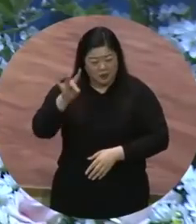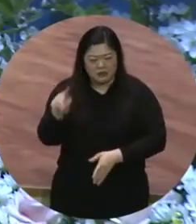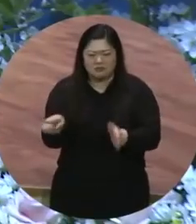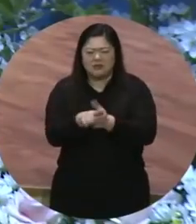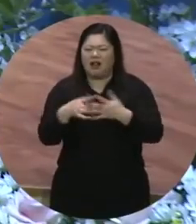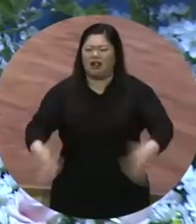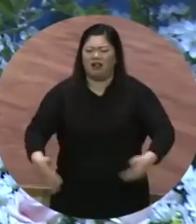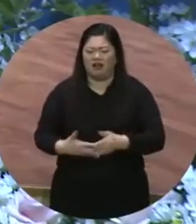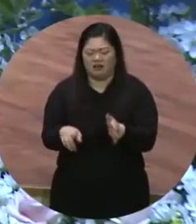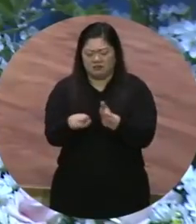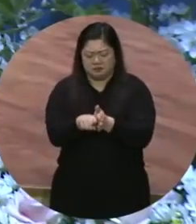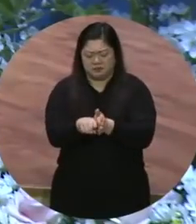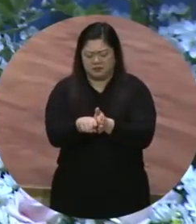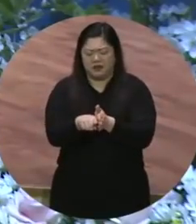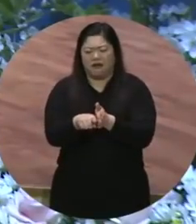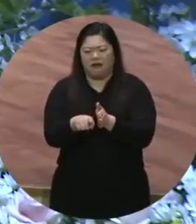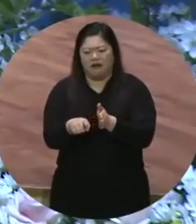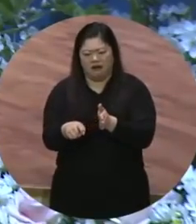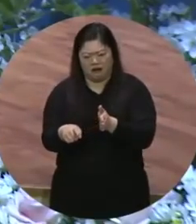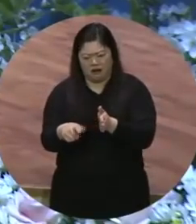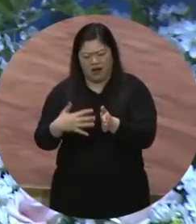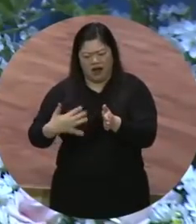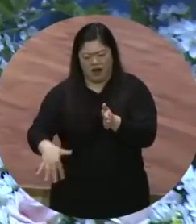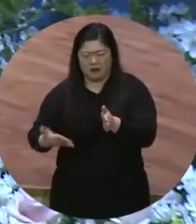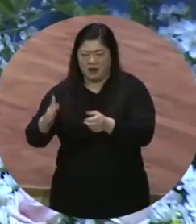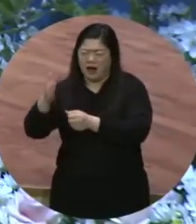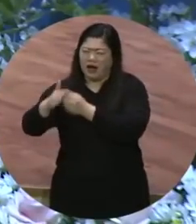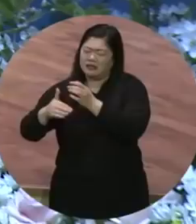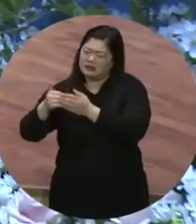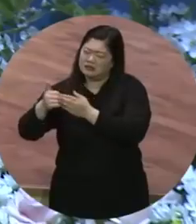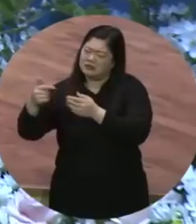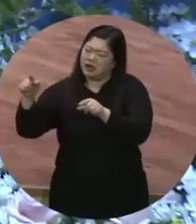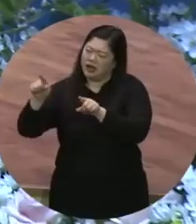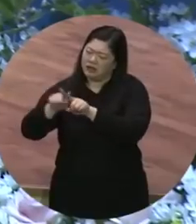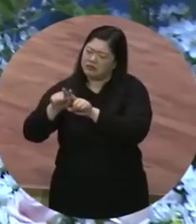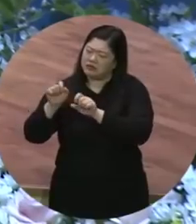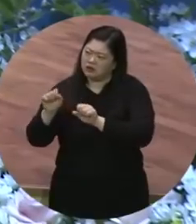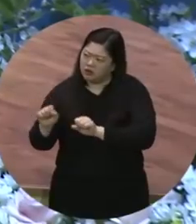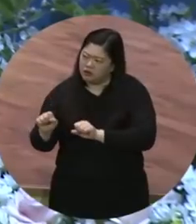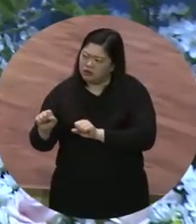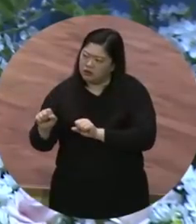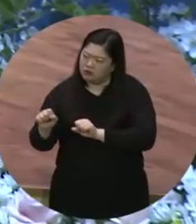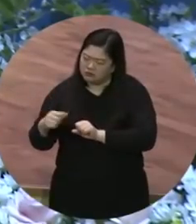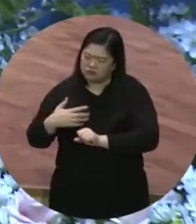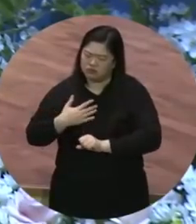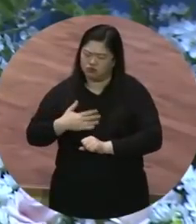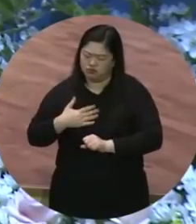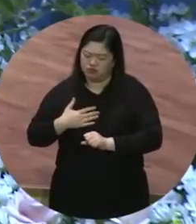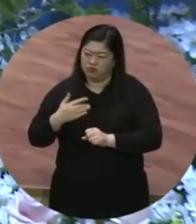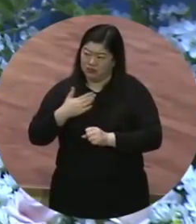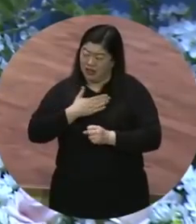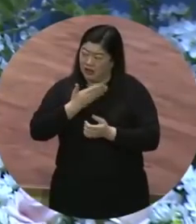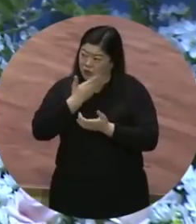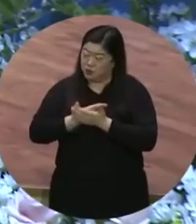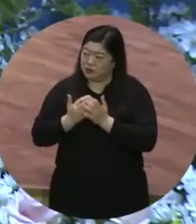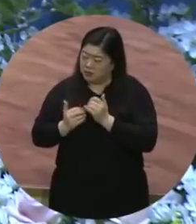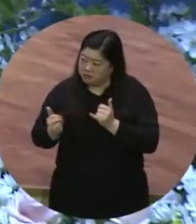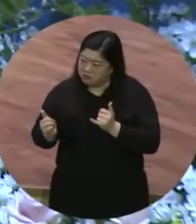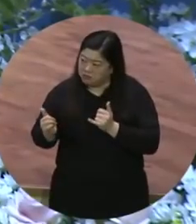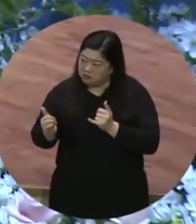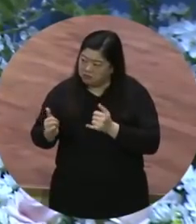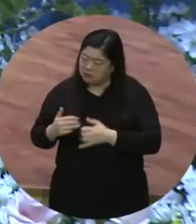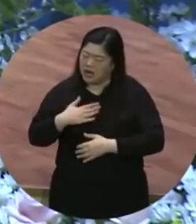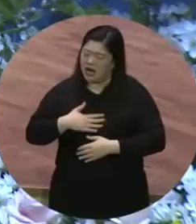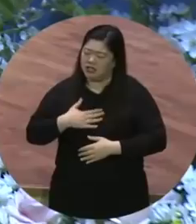하나님 나와 함께 계시고 하나님은 하나님 나를 매우 존귀한 자이기 때문에 나는 존귀한 자라고 느끼면서 어깨 힘주고